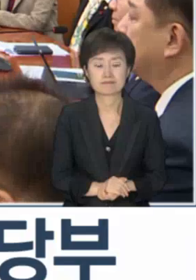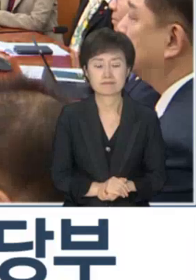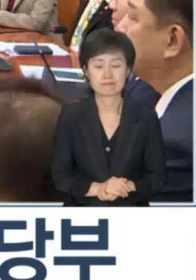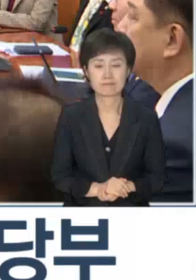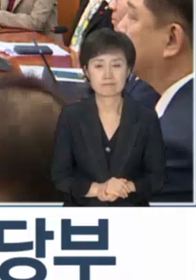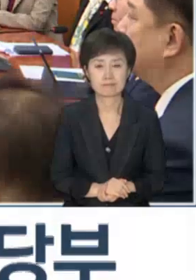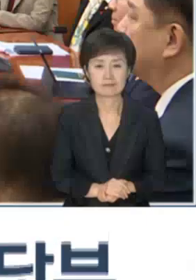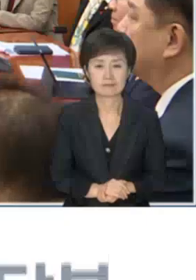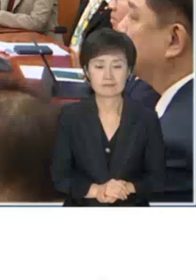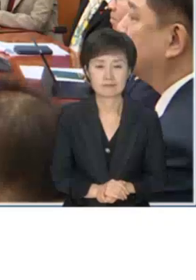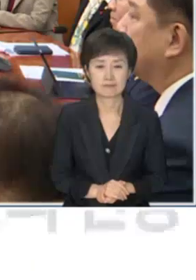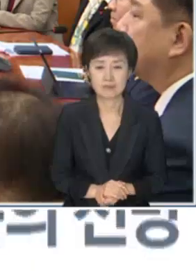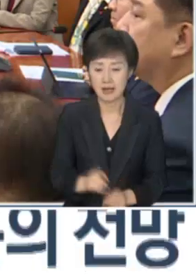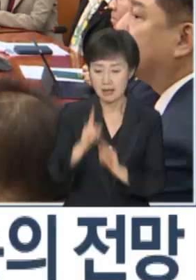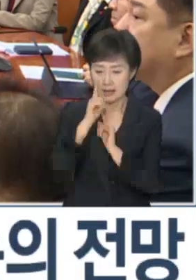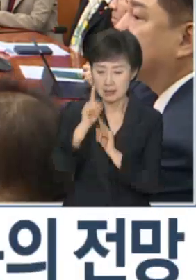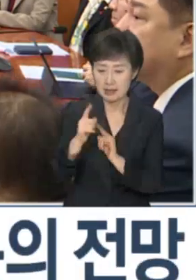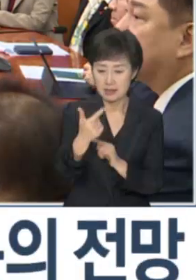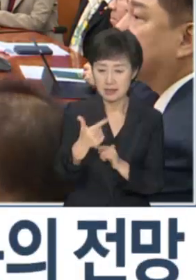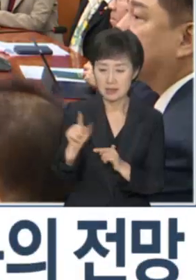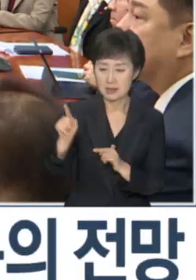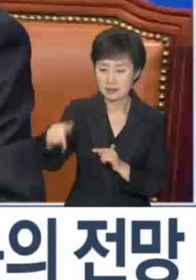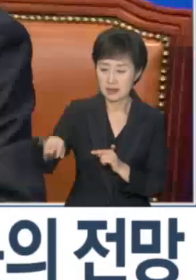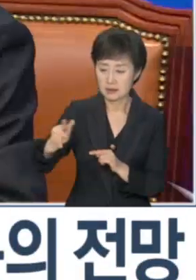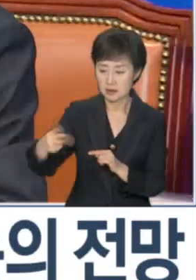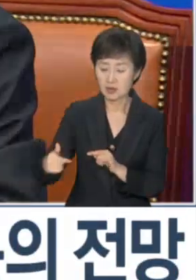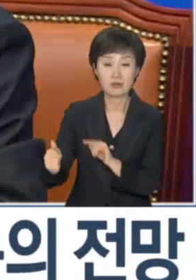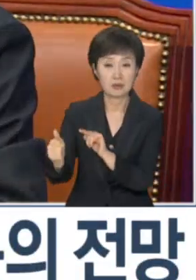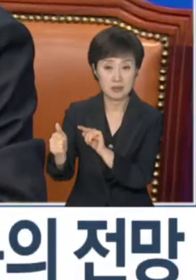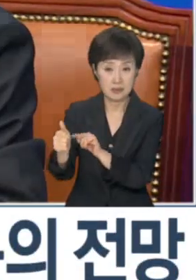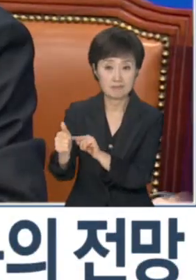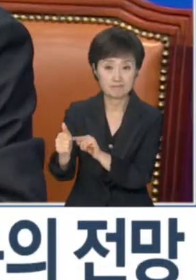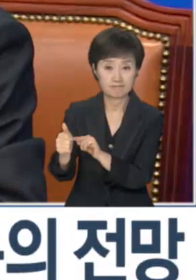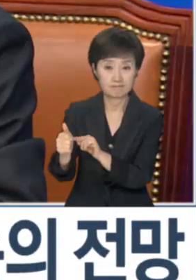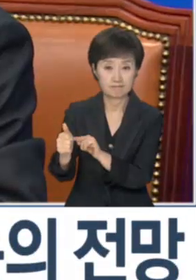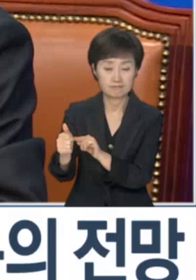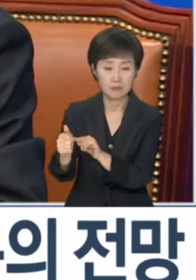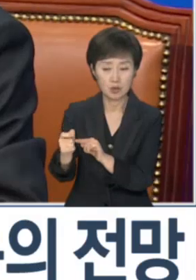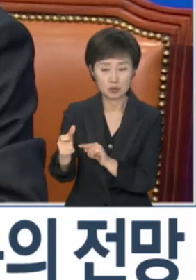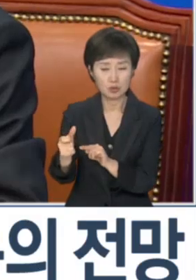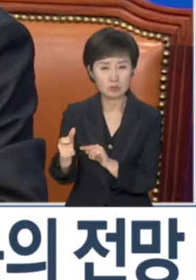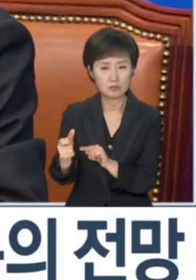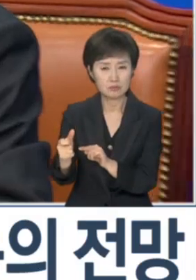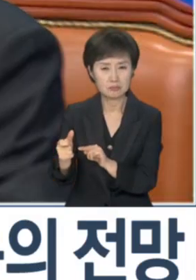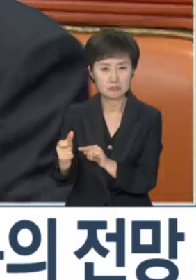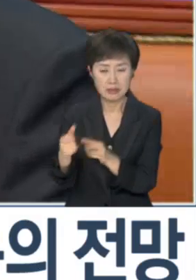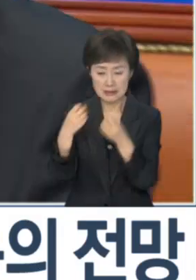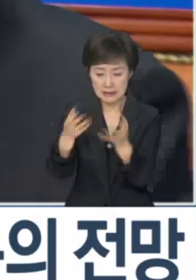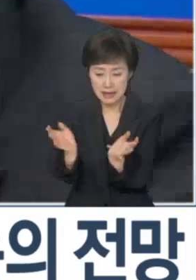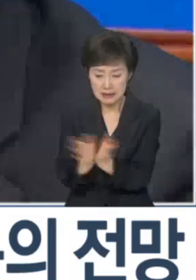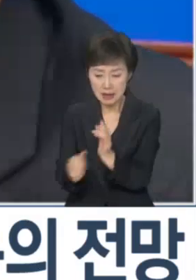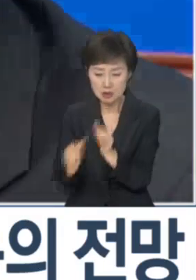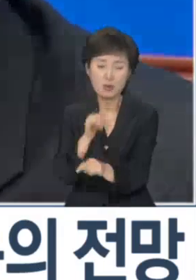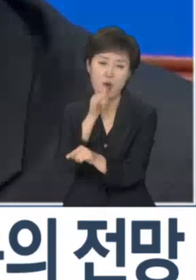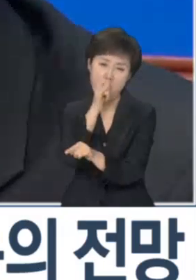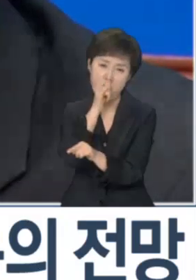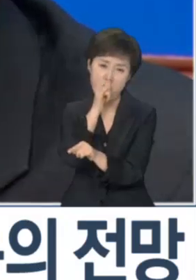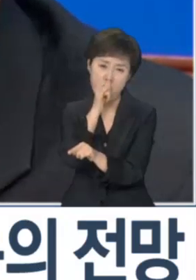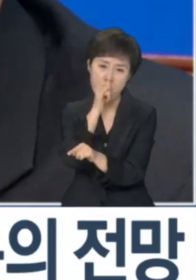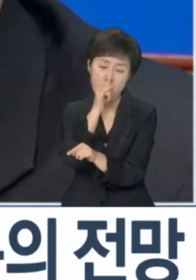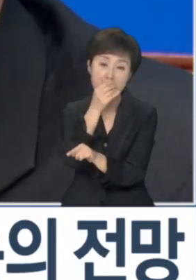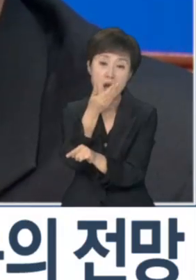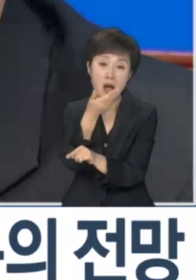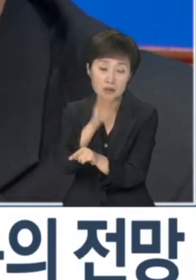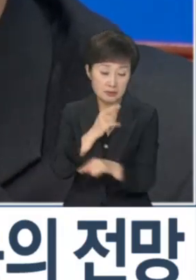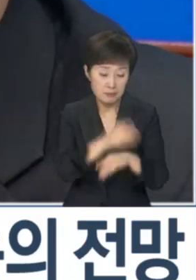지금 이낙연 총리인데 이낙연 총리는 사실은 좀 머쓱하게 됐지만 하여튼 당으로서는